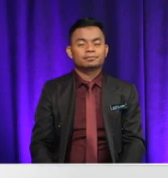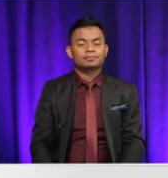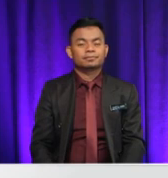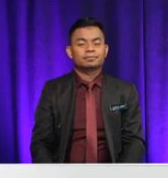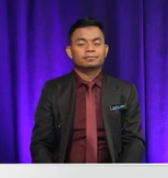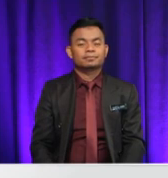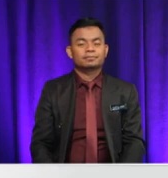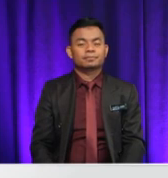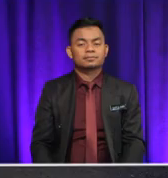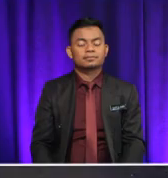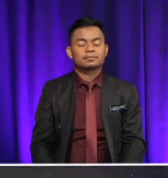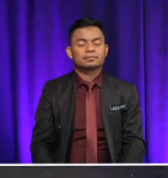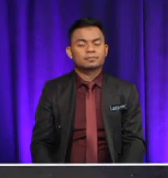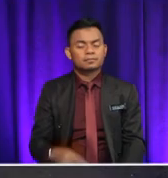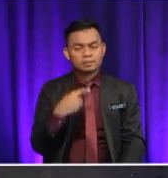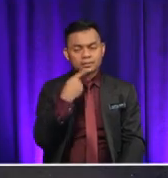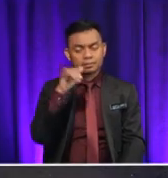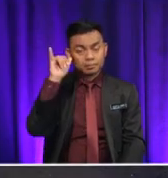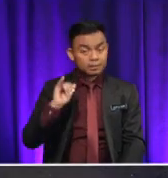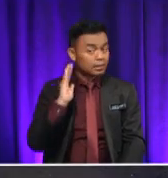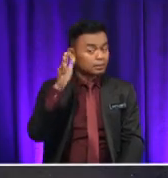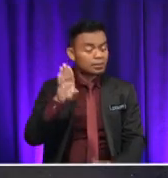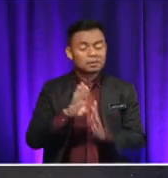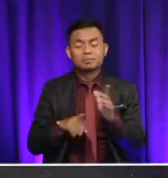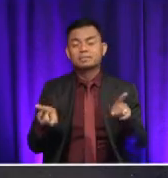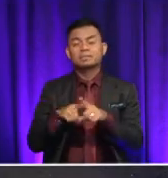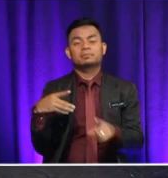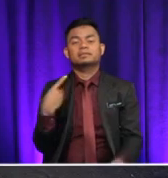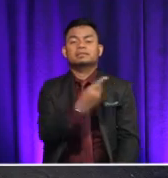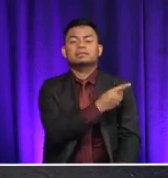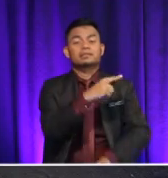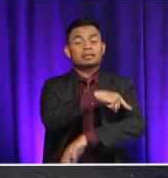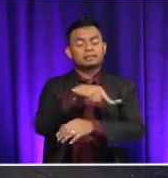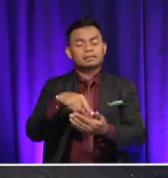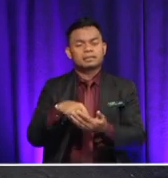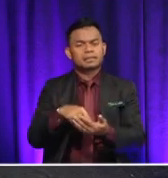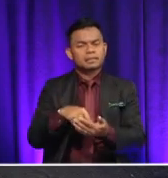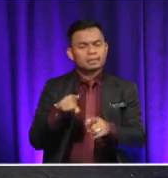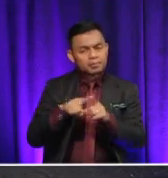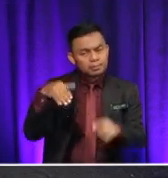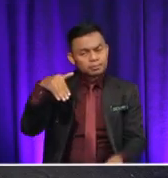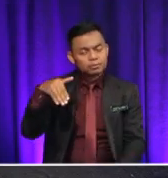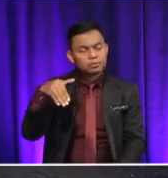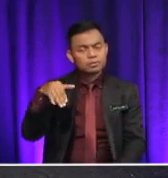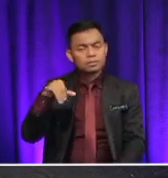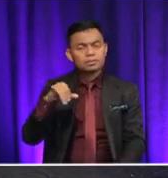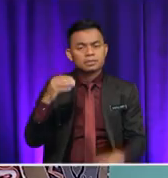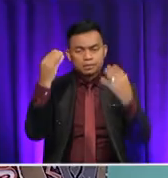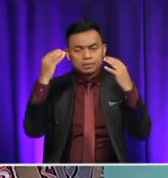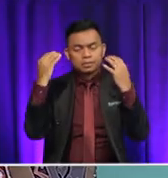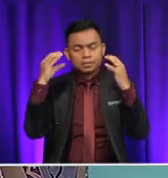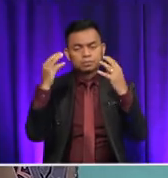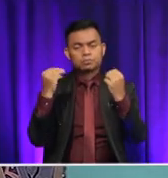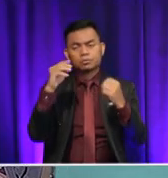sekarang kita udah tahu udah siapa yang akan bersama kita pada hari ini tapi kita akan belajar ini Oke kita